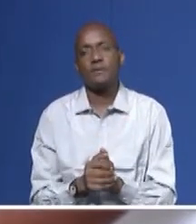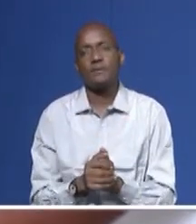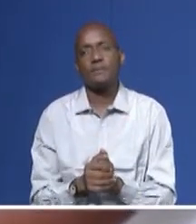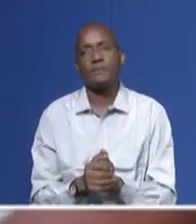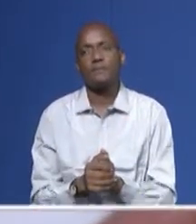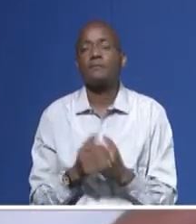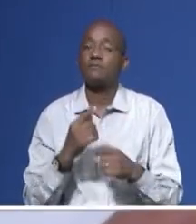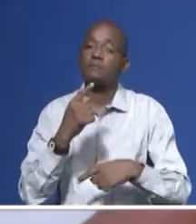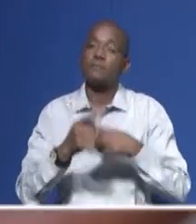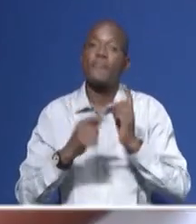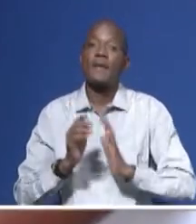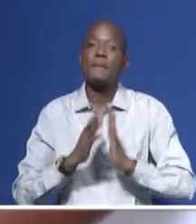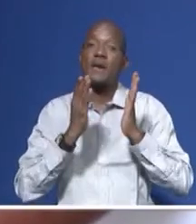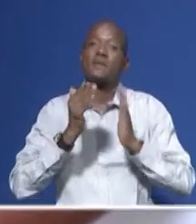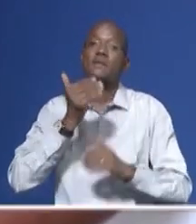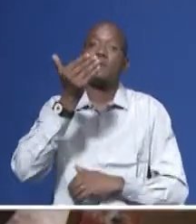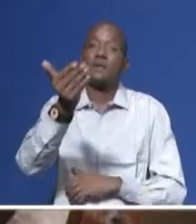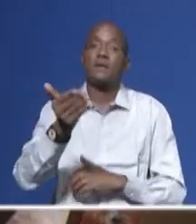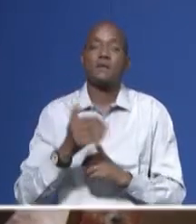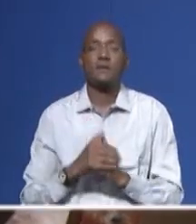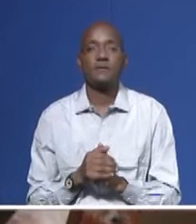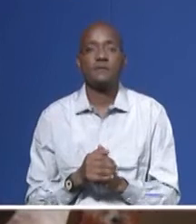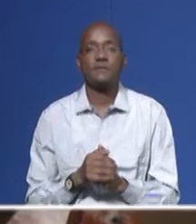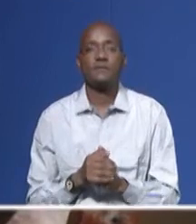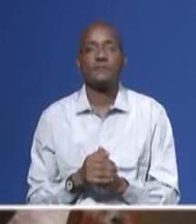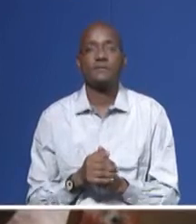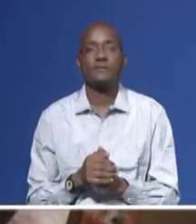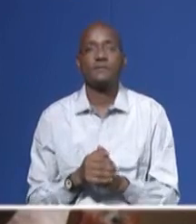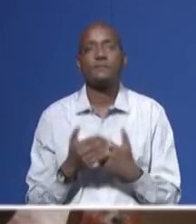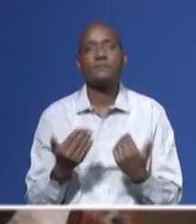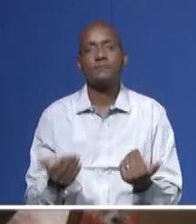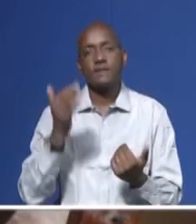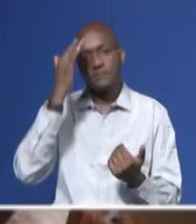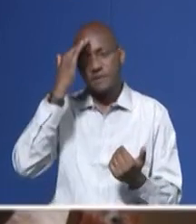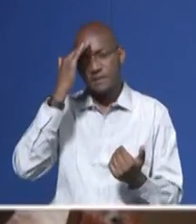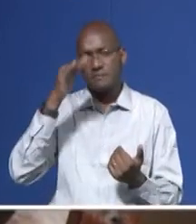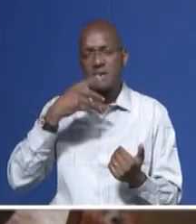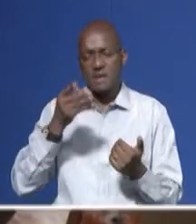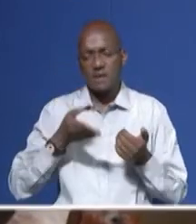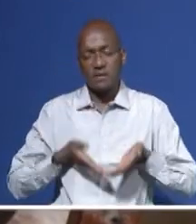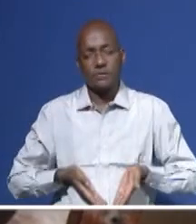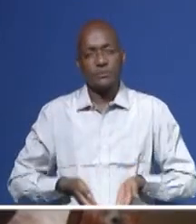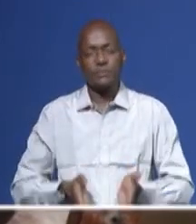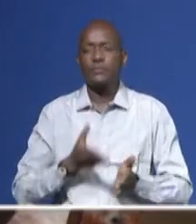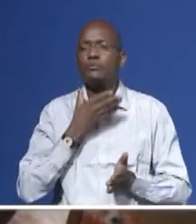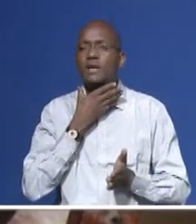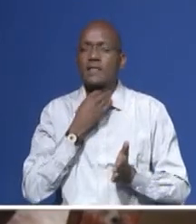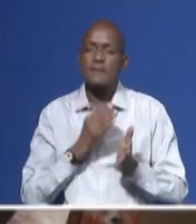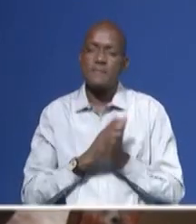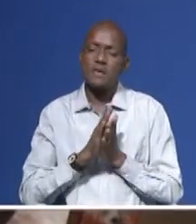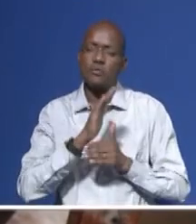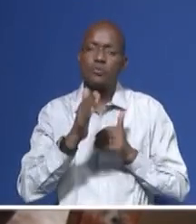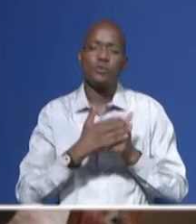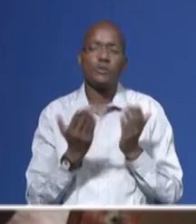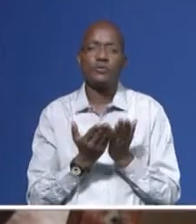ili kujiendeleza katika maisha ya baadaye. Unadhani baada ya kujifungua unatamani kurudi shule au pengine ndio basi